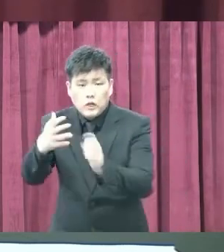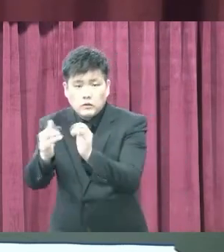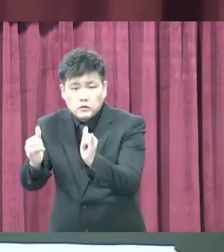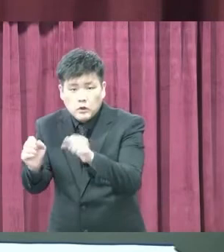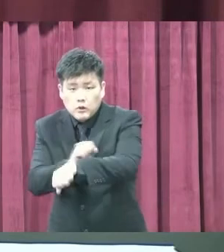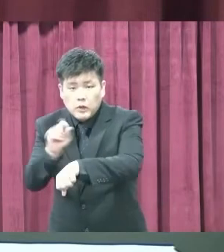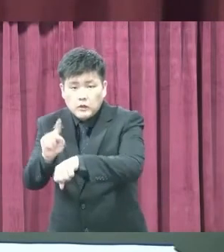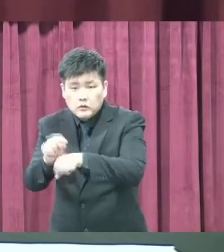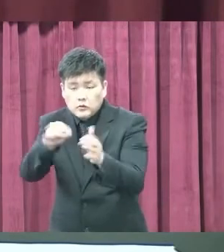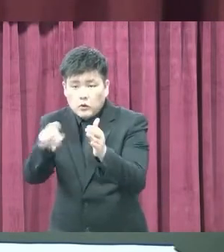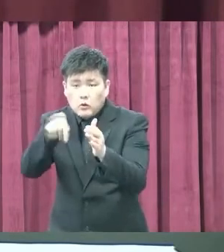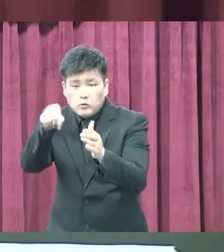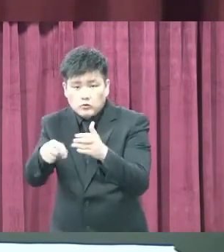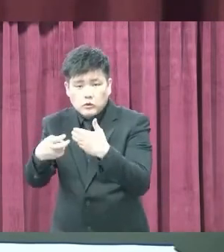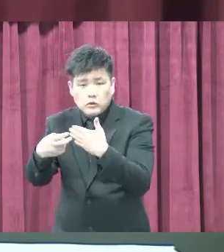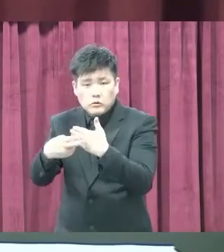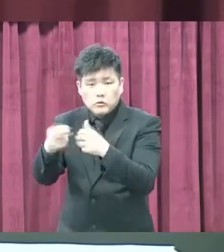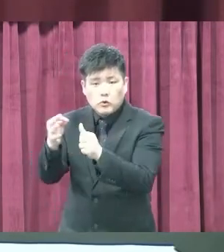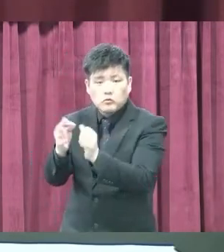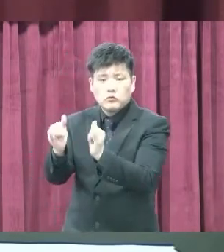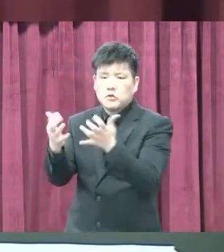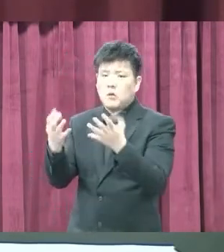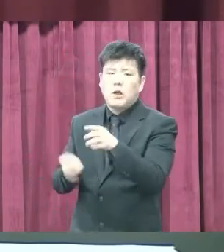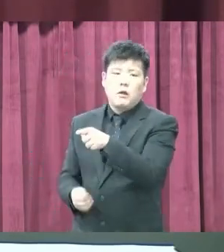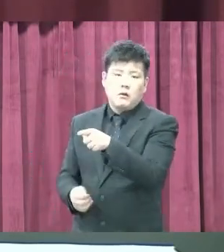특성 중에서 이제 의료급여가 미수검자가 많은데